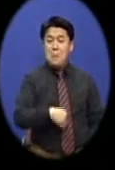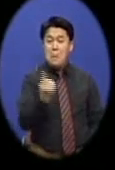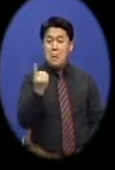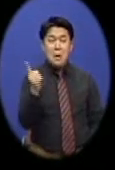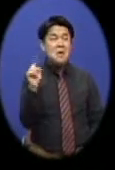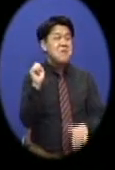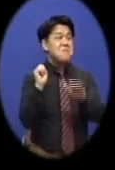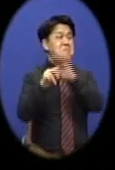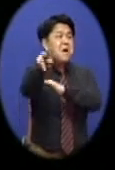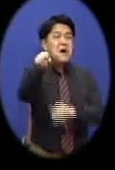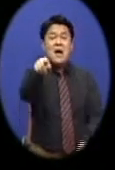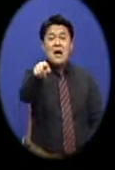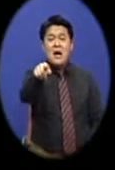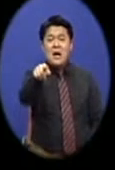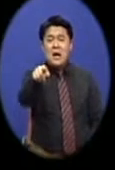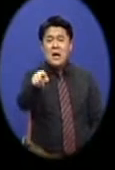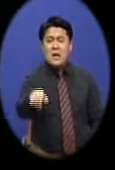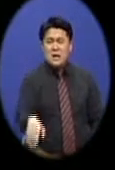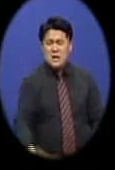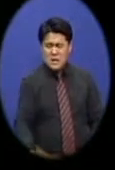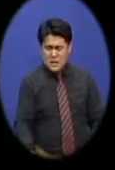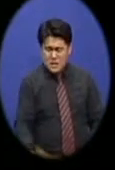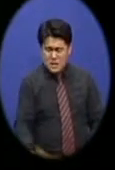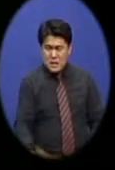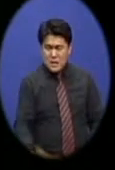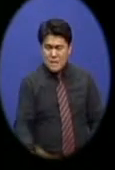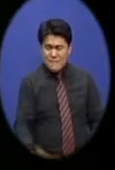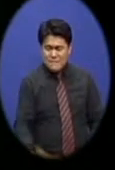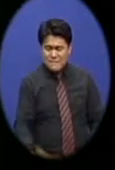저만 혼자 달아날 거면서